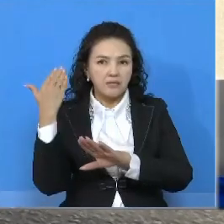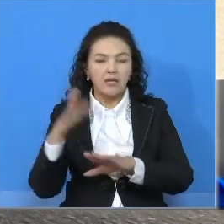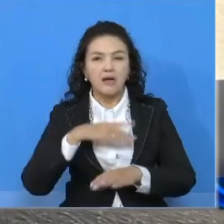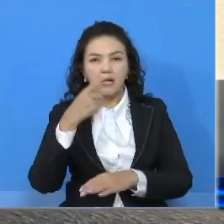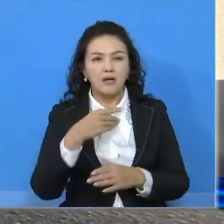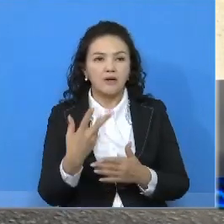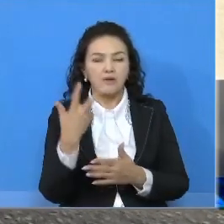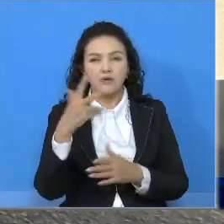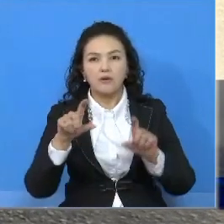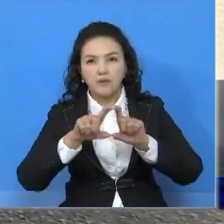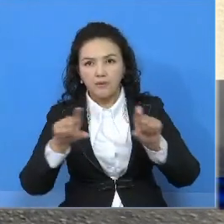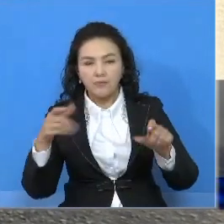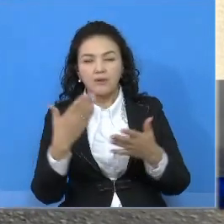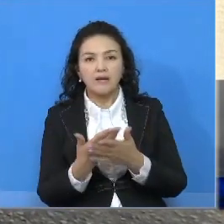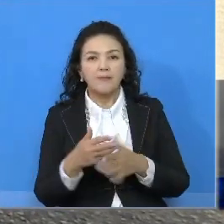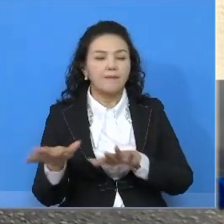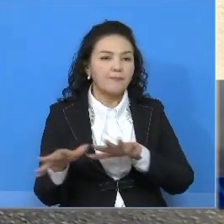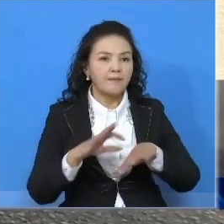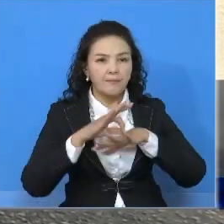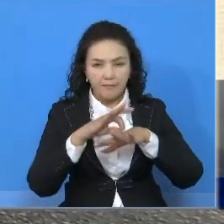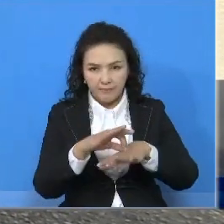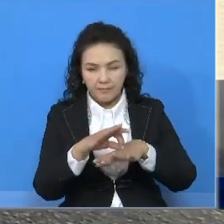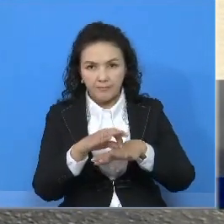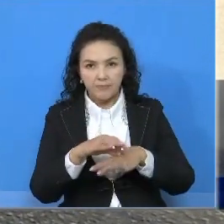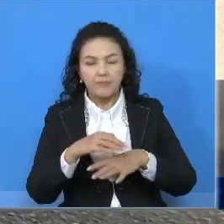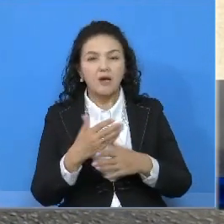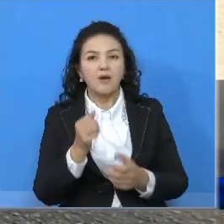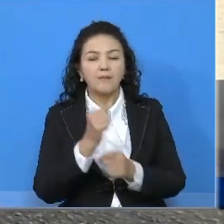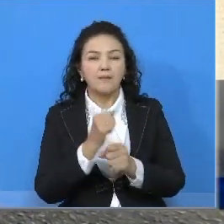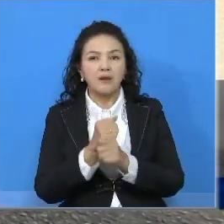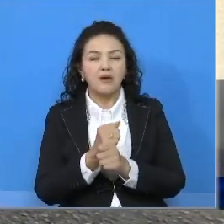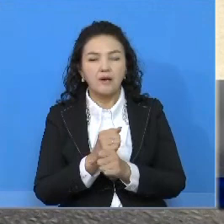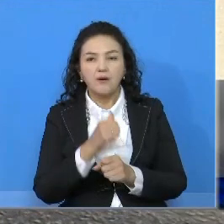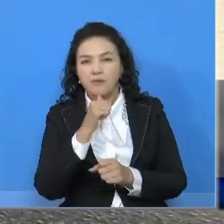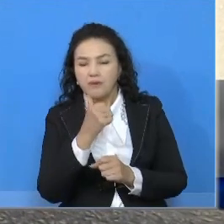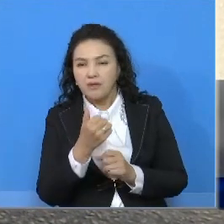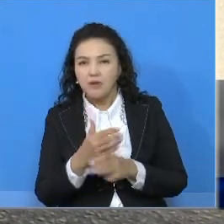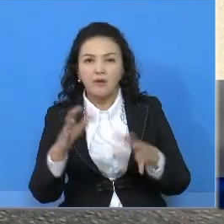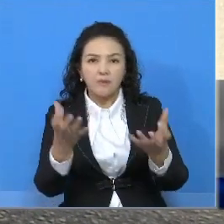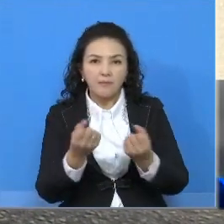о 3 школах. Следственные мероприятия продолжаются, ведутся работы по зафиксированию и